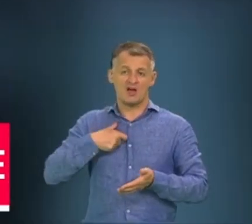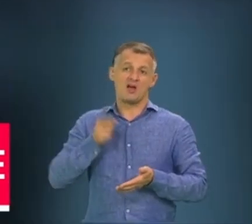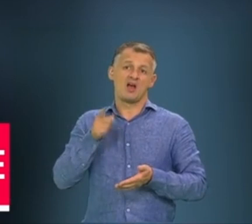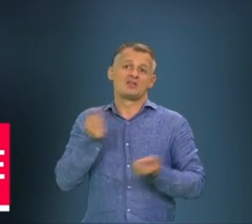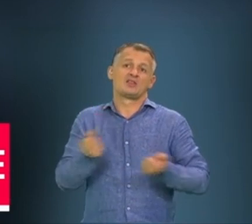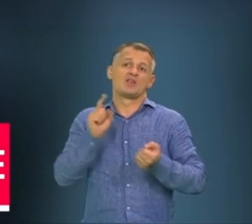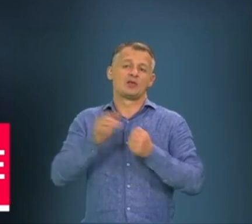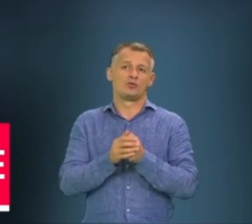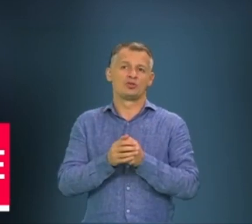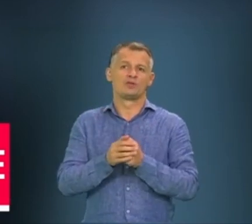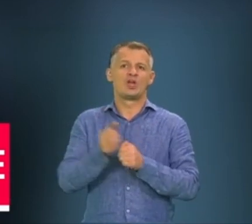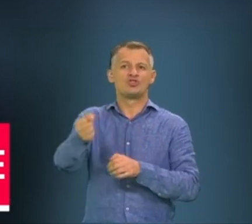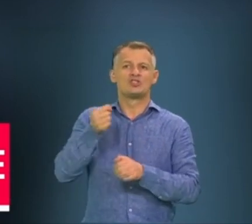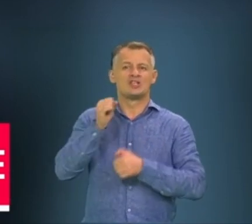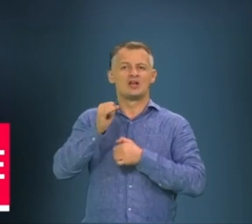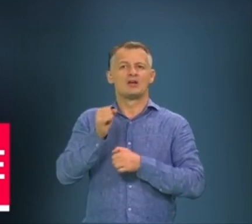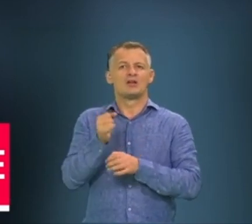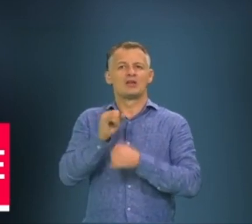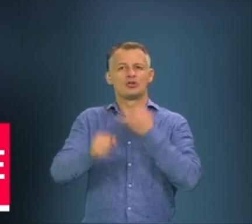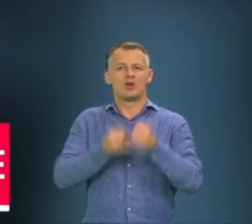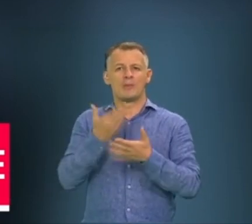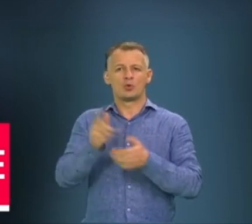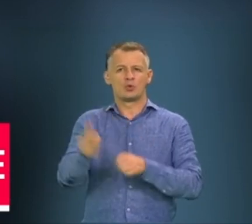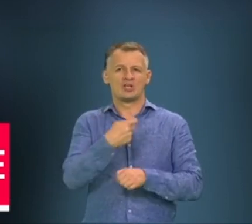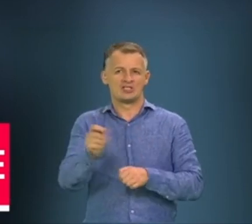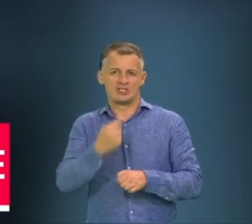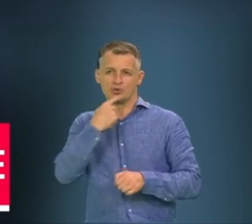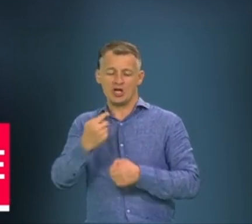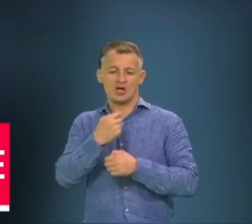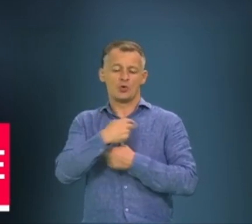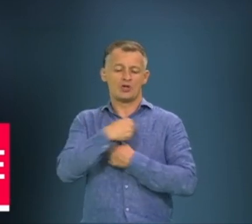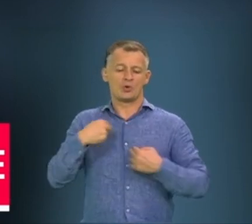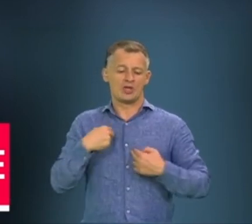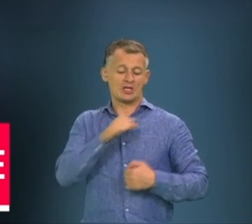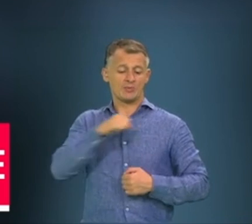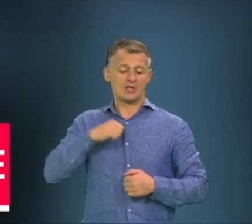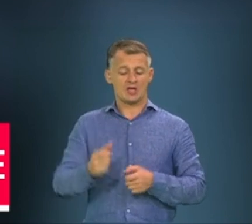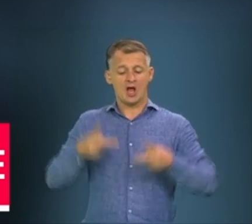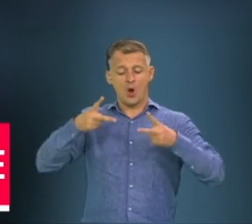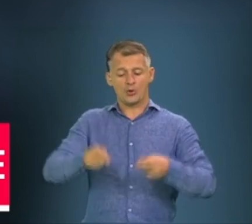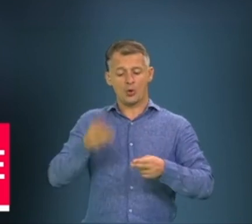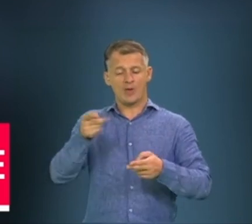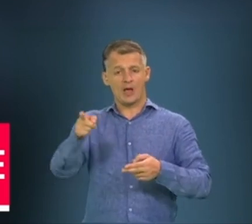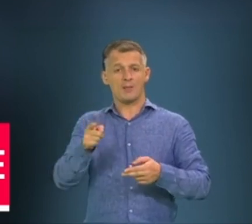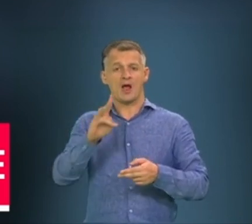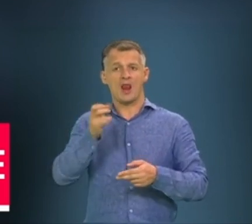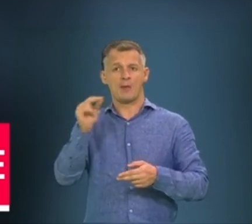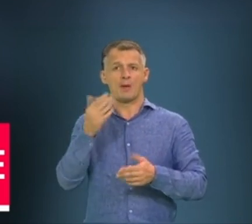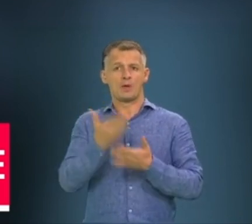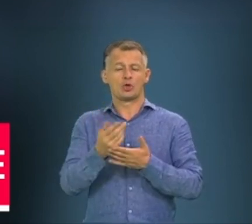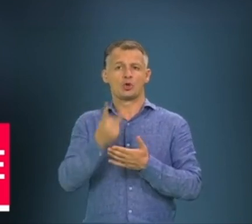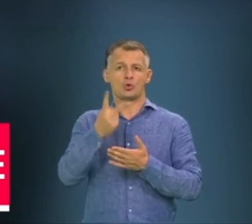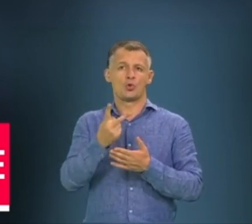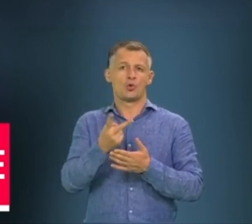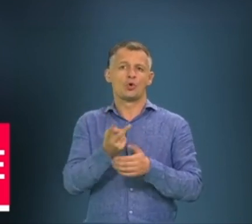Agenția Internațională pentru Integritate în Tenis a anunțat că un tribunal independent a suspendat-o pe Halep pentru 2 încălcări separate ale programului antidoping din